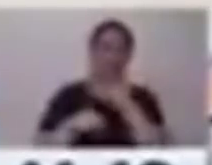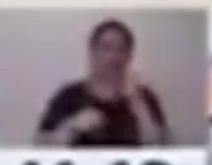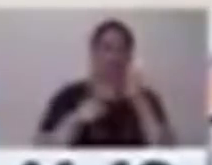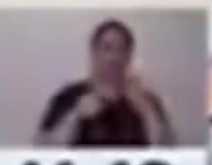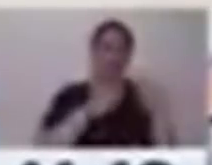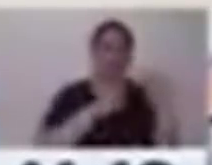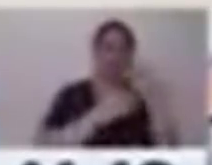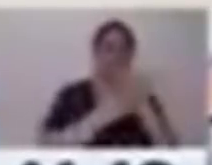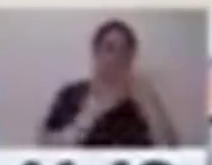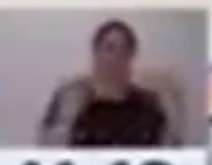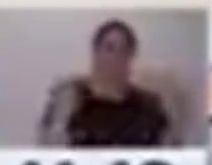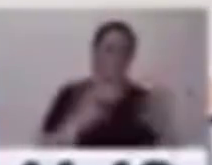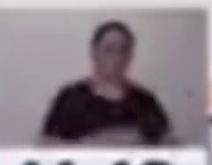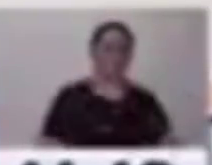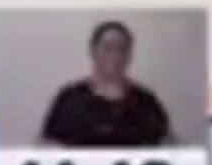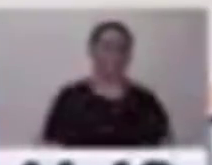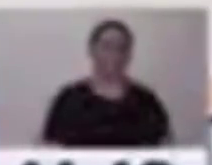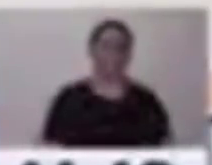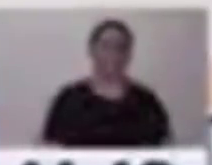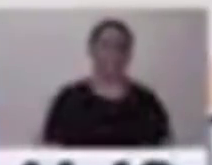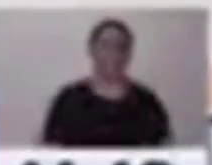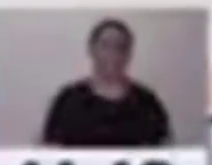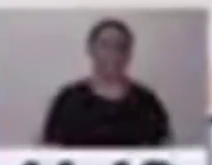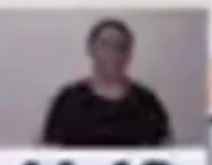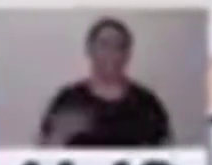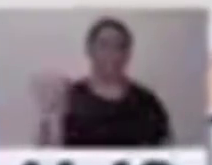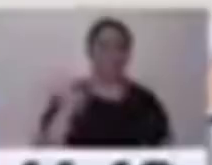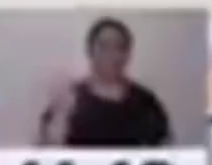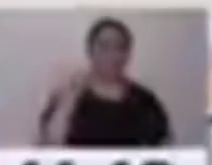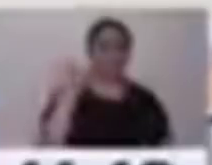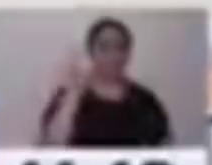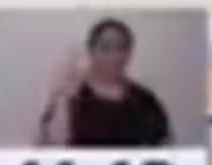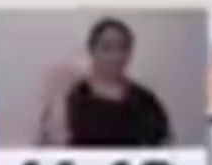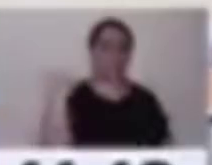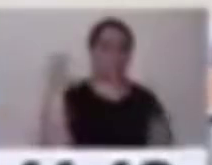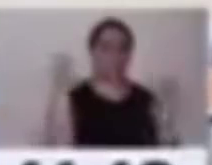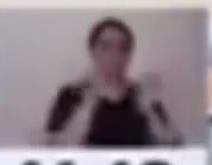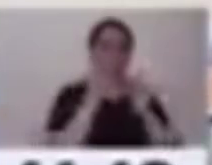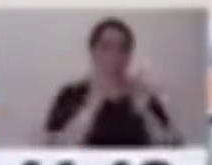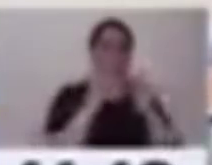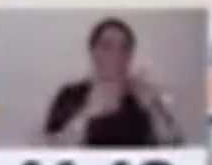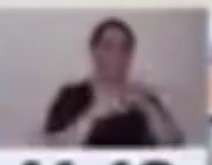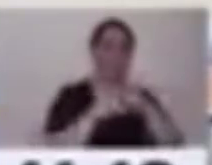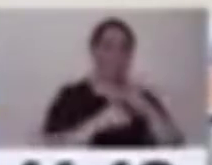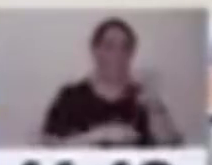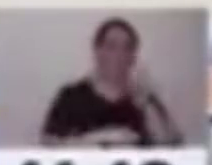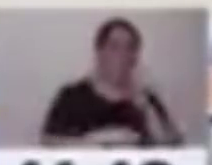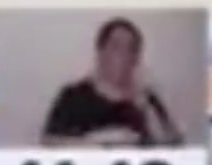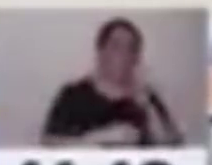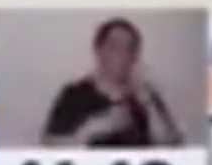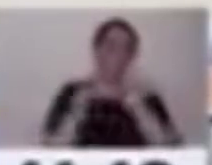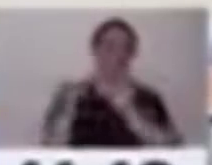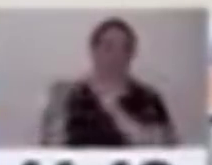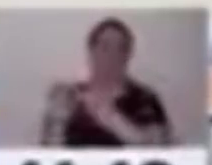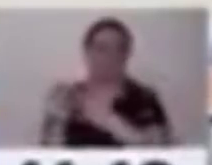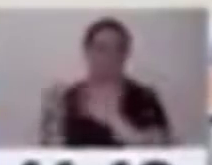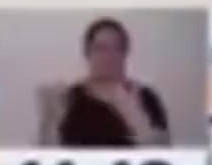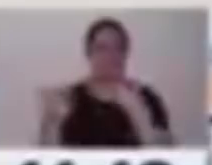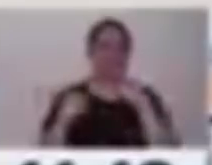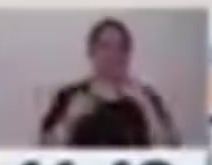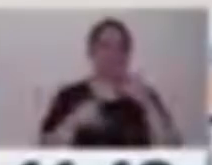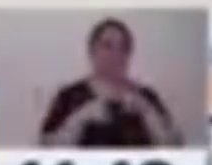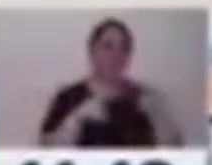silang magmungkahi, magbigay ng suggestion o ng correction upang maiwasto kung anuman ang